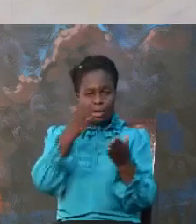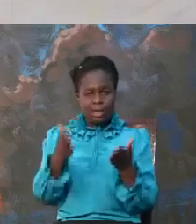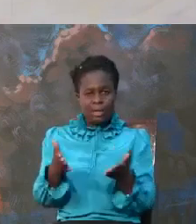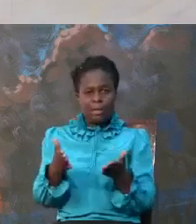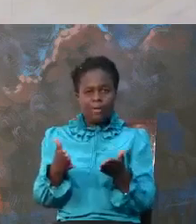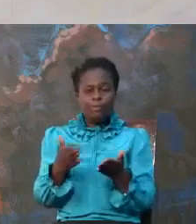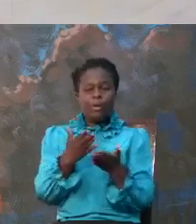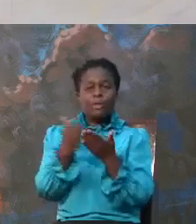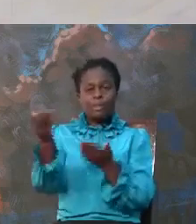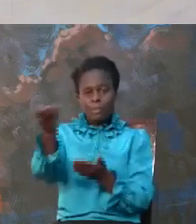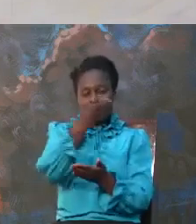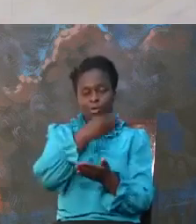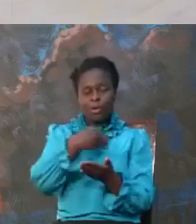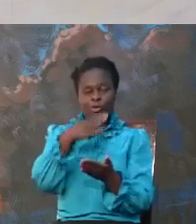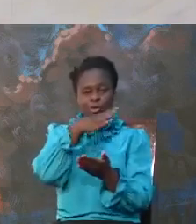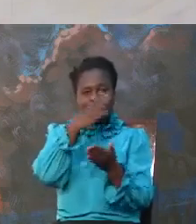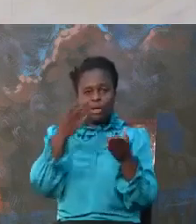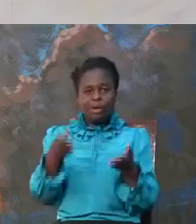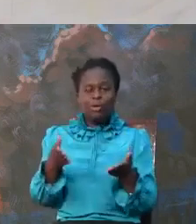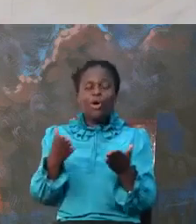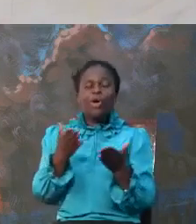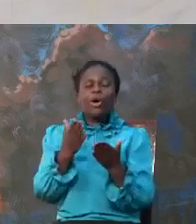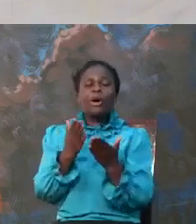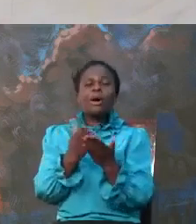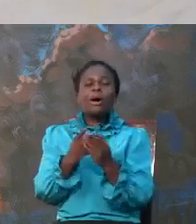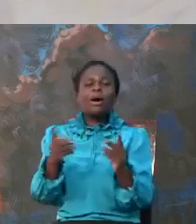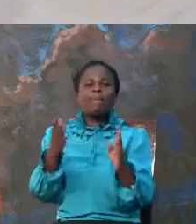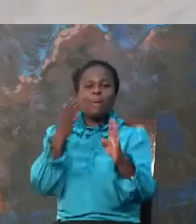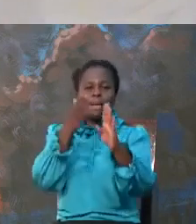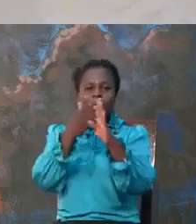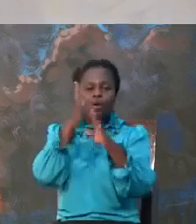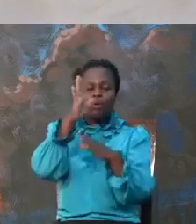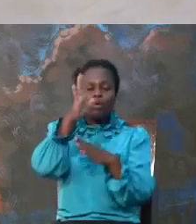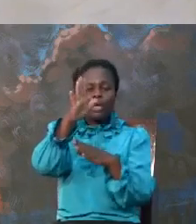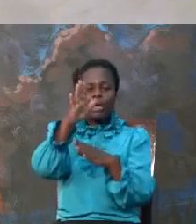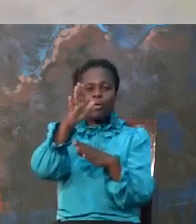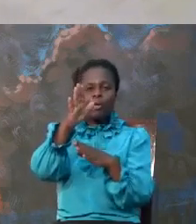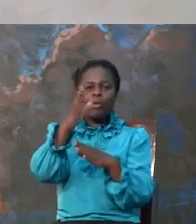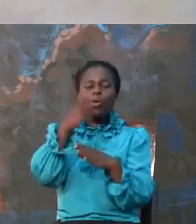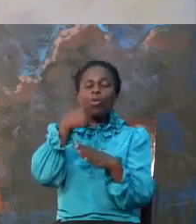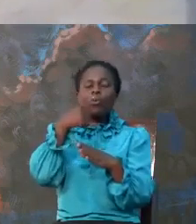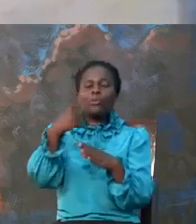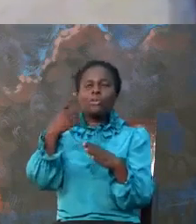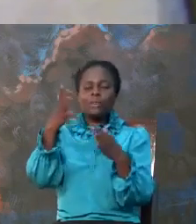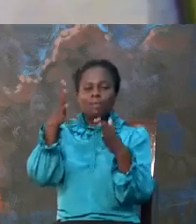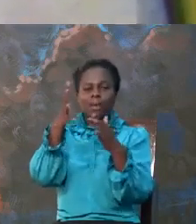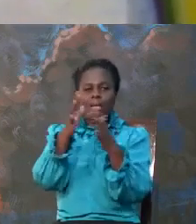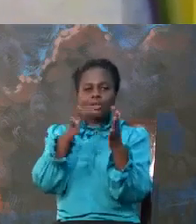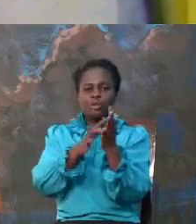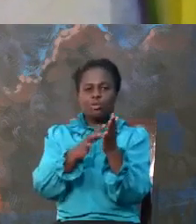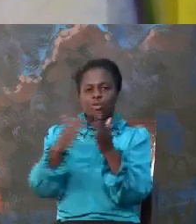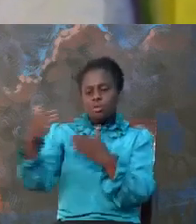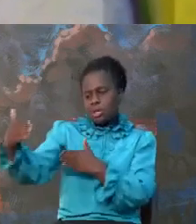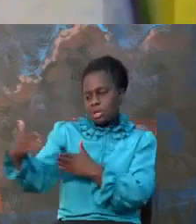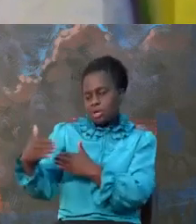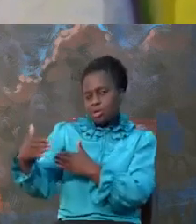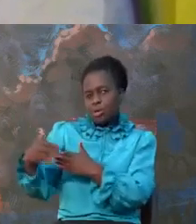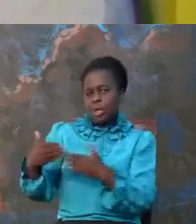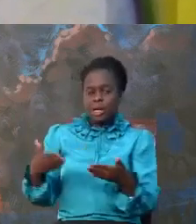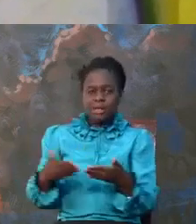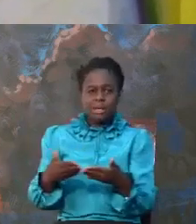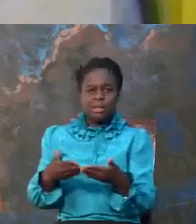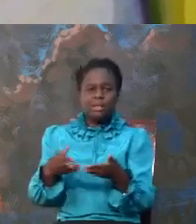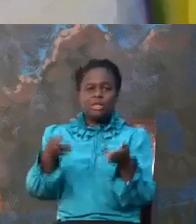Kwa ajili yetu jioni ya leo. Na kama ni kusudi lako, Yesu, ninasogea katika kiti cha rehema. Tafsiri yake ni kwamba Yesu kafara